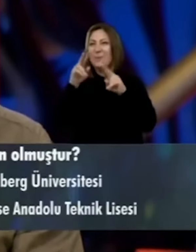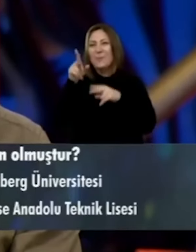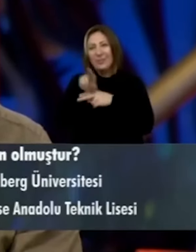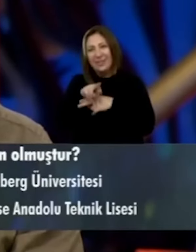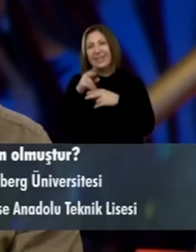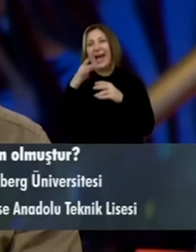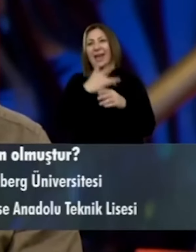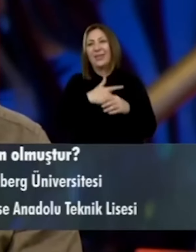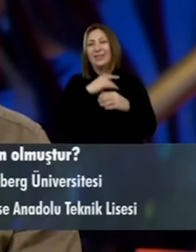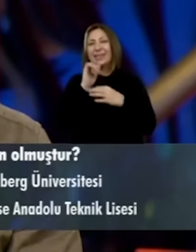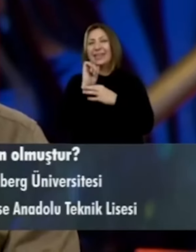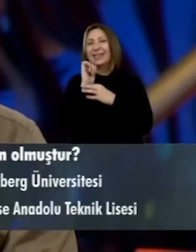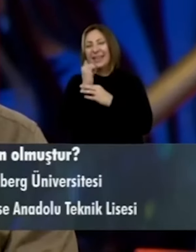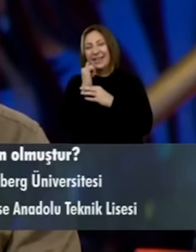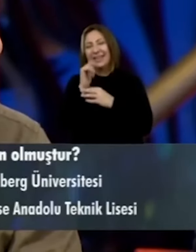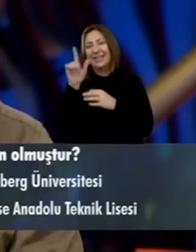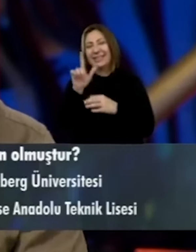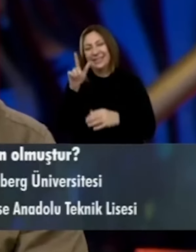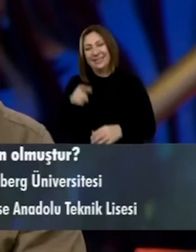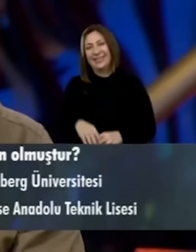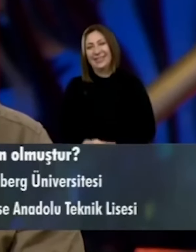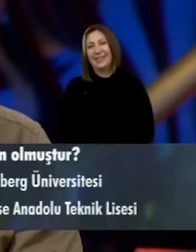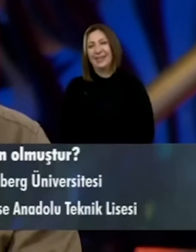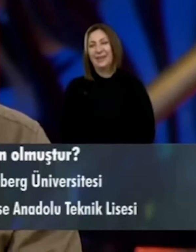Mortingen Strasse Anadolu Teknik Lisesi.